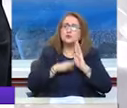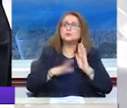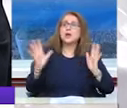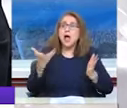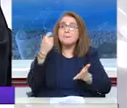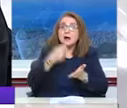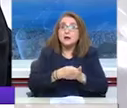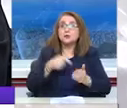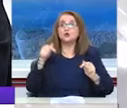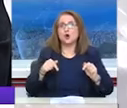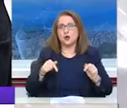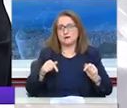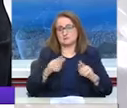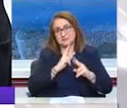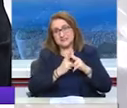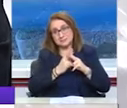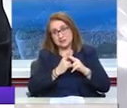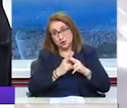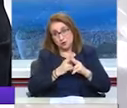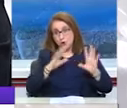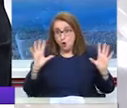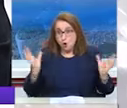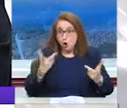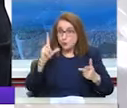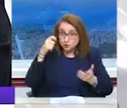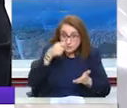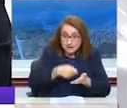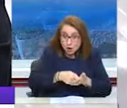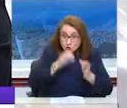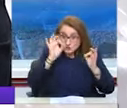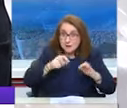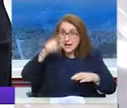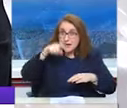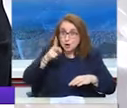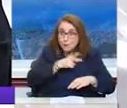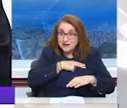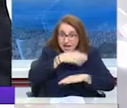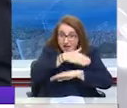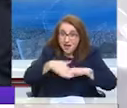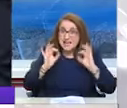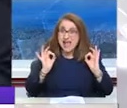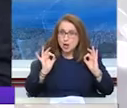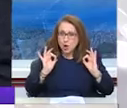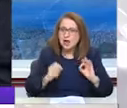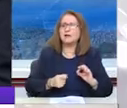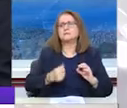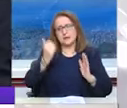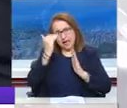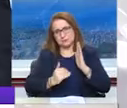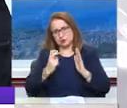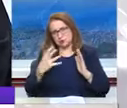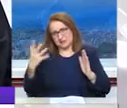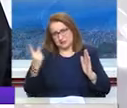ότι έχουν εκπληρώσει φορολογικές υποχρεώσεις τους που είναι πληρωτές το μήνα Μάρτιο. Αποζημίωση ειδικού σκοπού